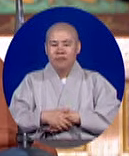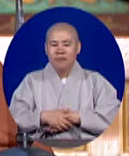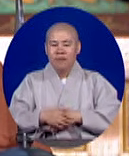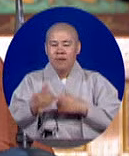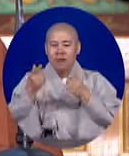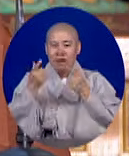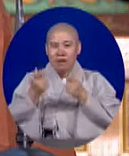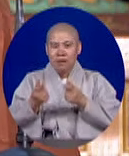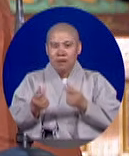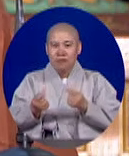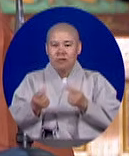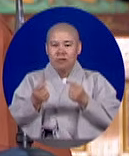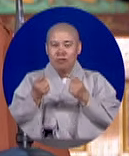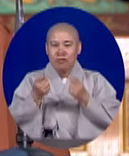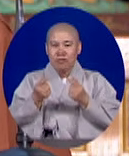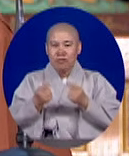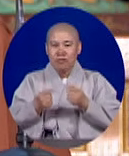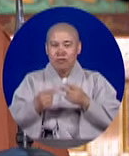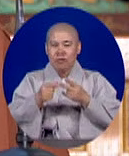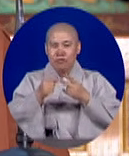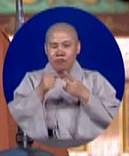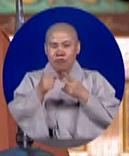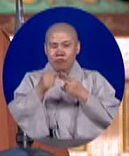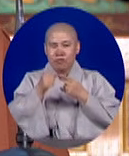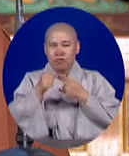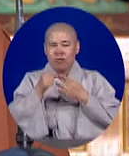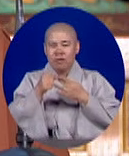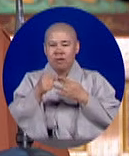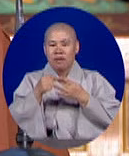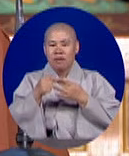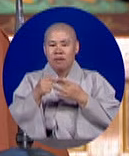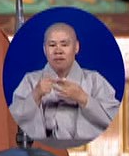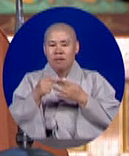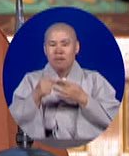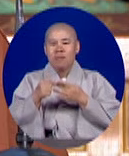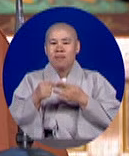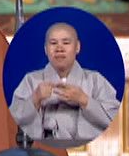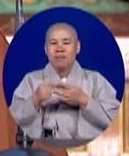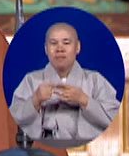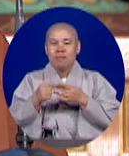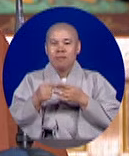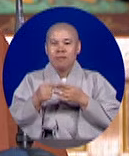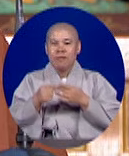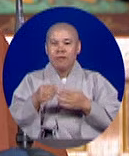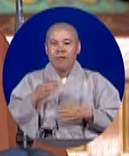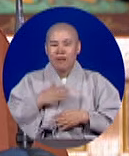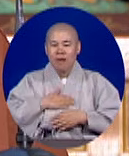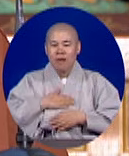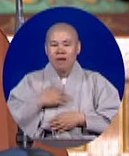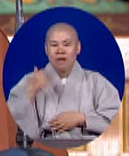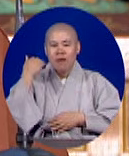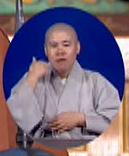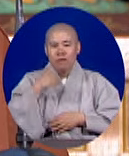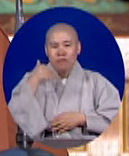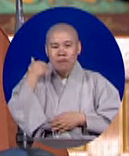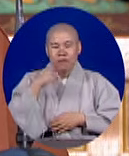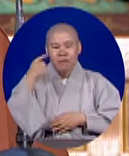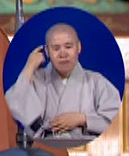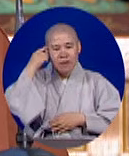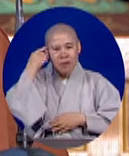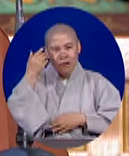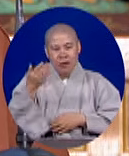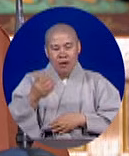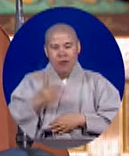이것이 두 번째 이제 나는 누군가?